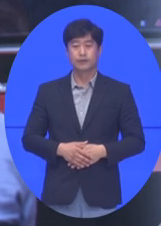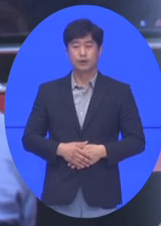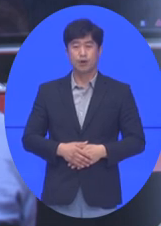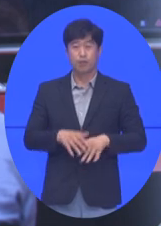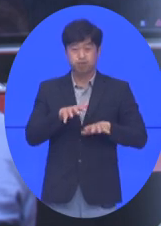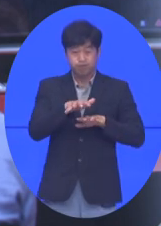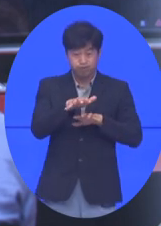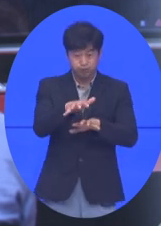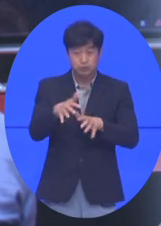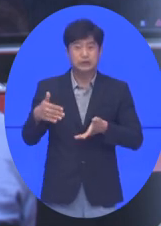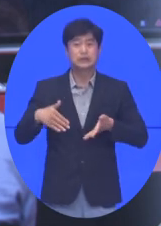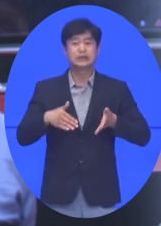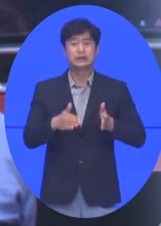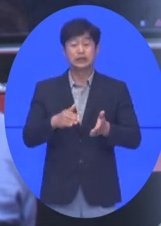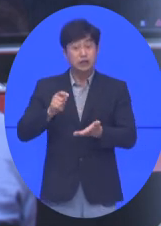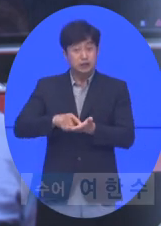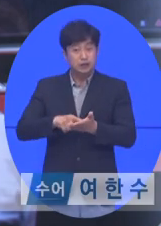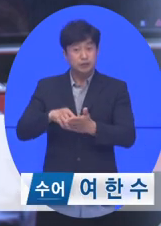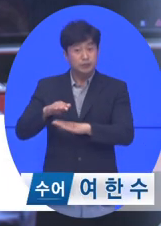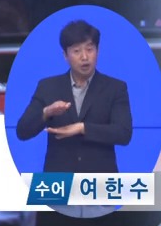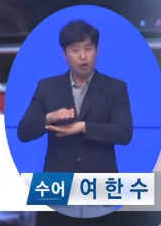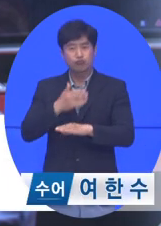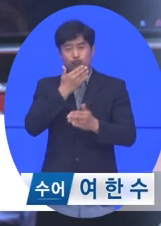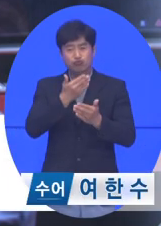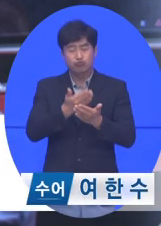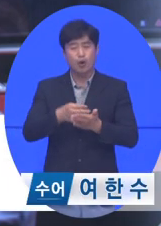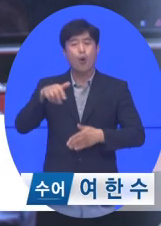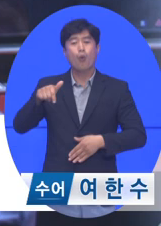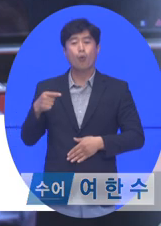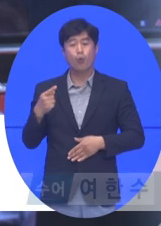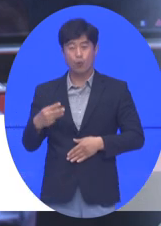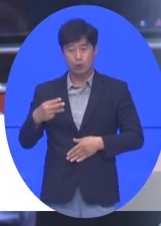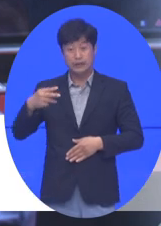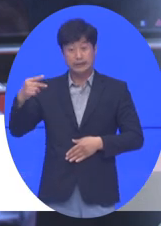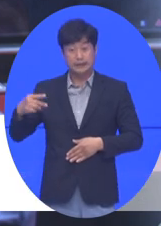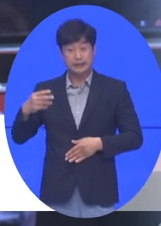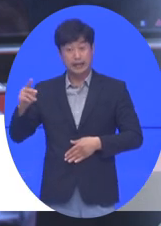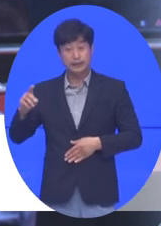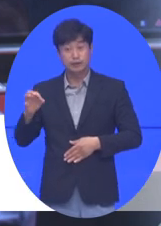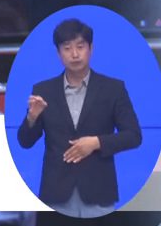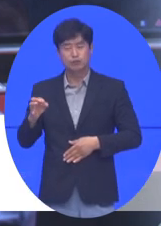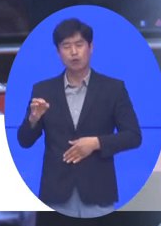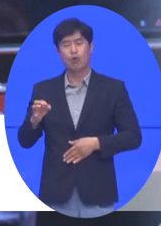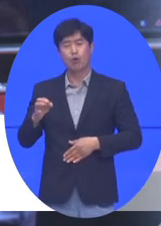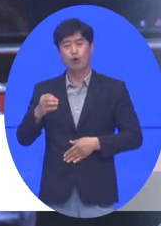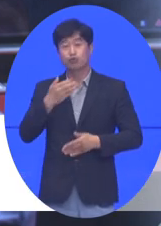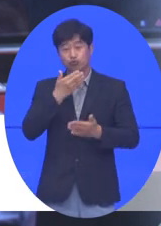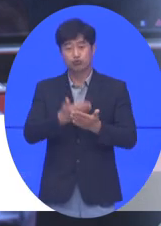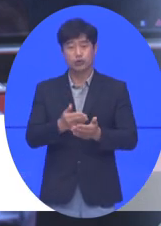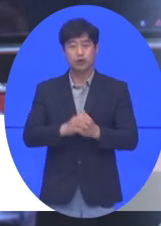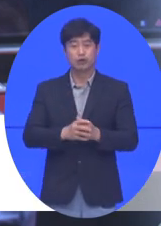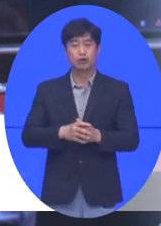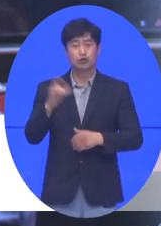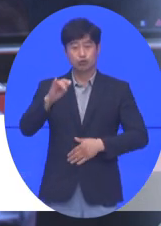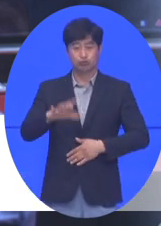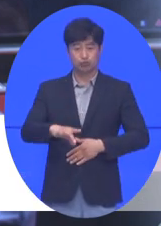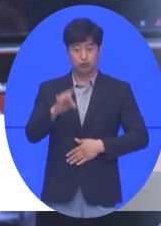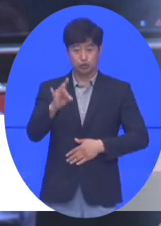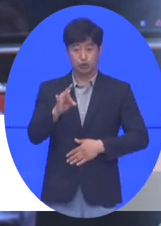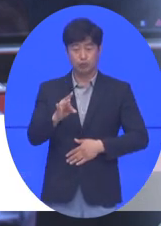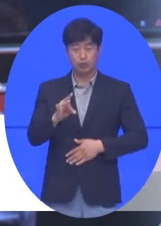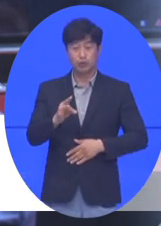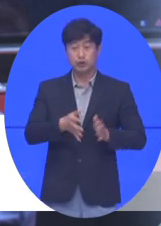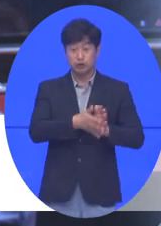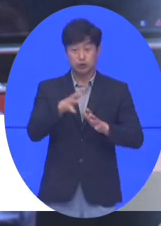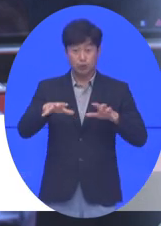꽉 막힌 도로 위, 긴급 차량은 무엇보다 중요한 골든타임을 놓치기 쉬운데요. 이번에 경기도에서 전국 최초로 시군